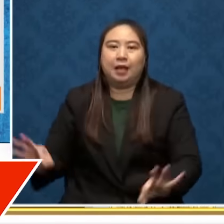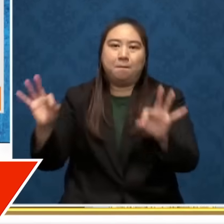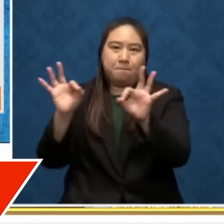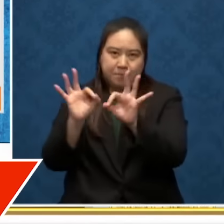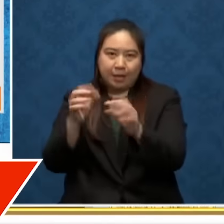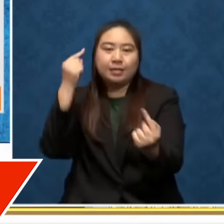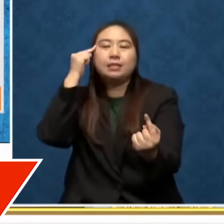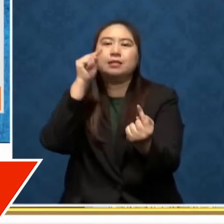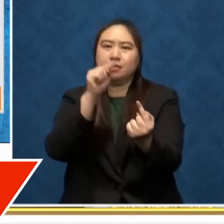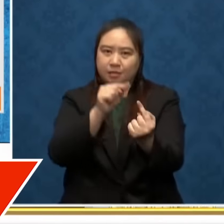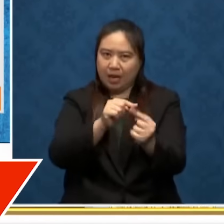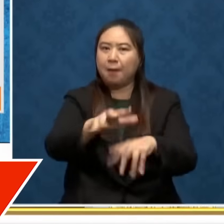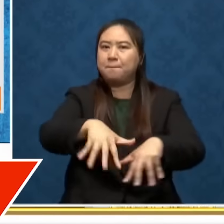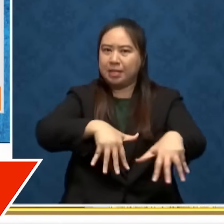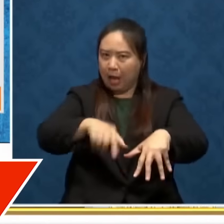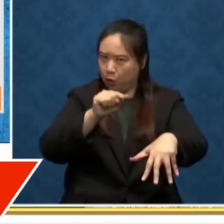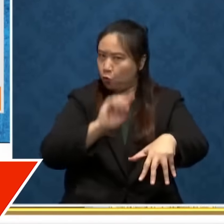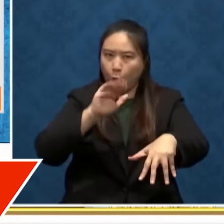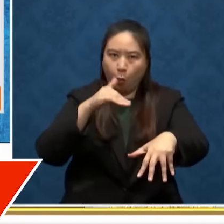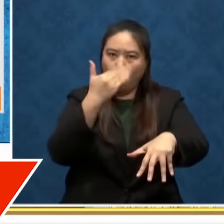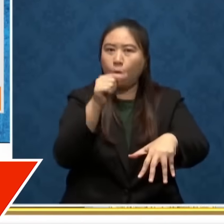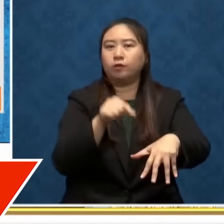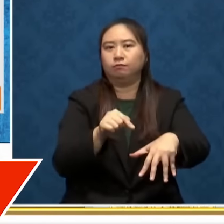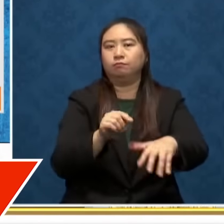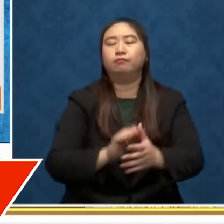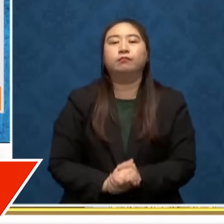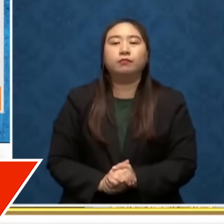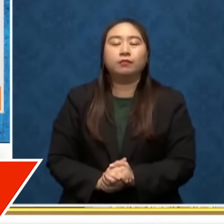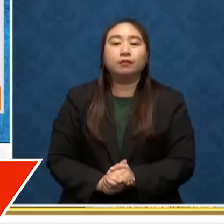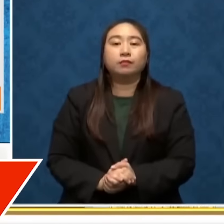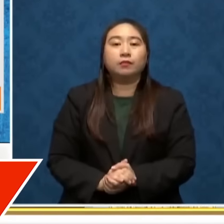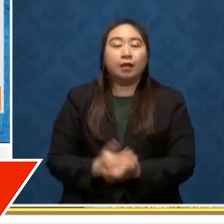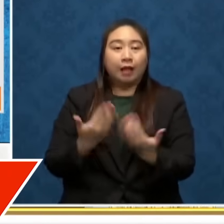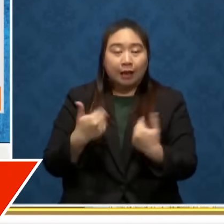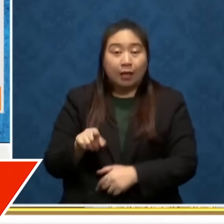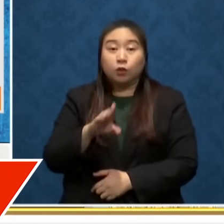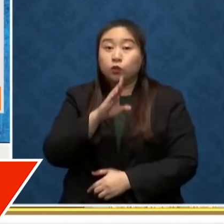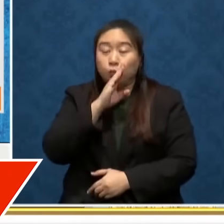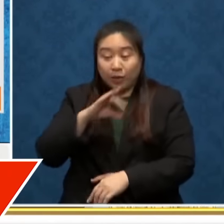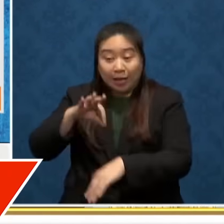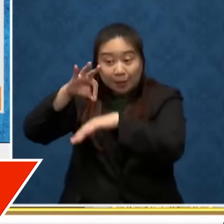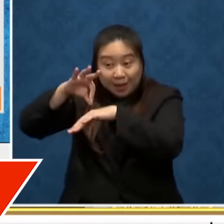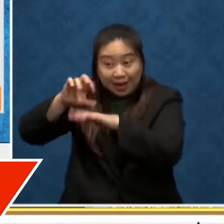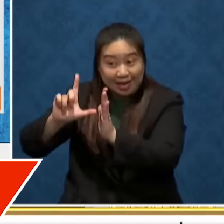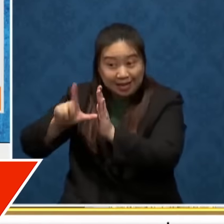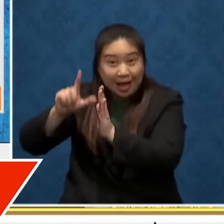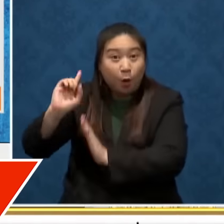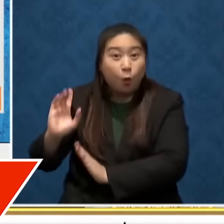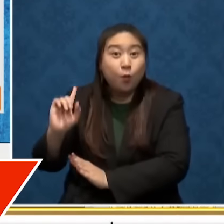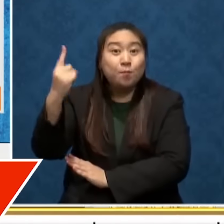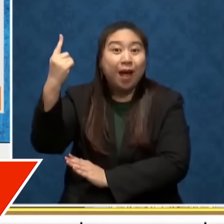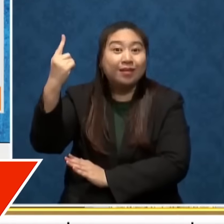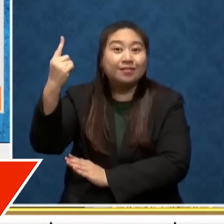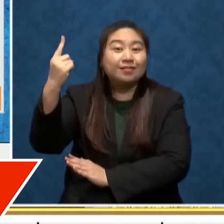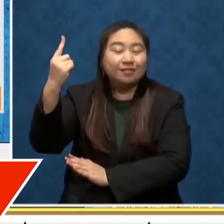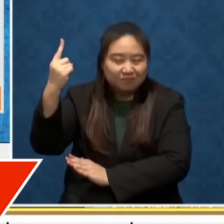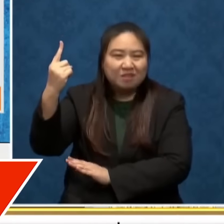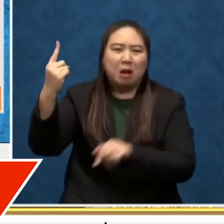ประโยชน์ของพี่น้องเป็นตัวตั้งเสมอและที่ท่านบอกว่าได้เลขาธิการคนใหม่แล้วเขาก็ทราบมาว่ามี